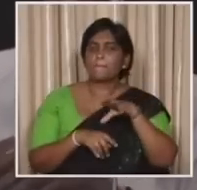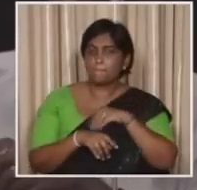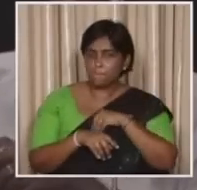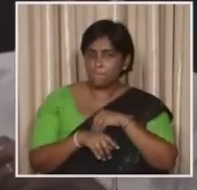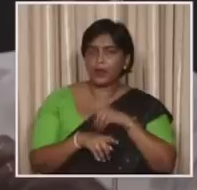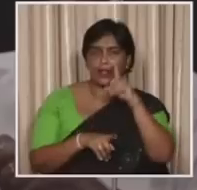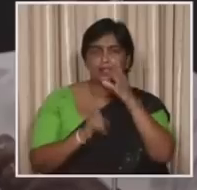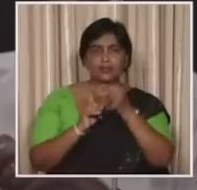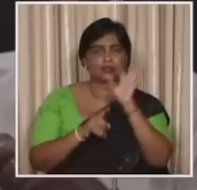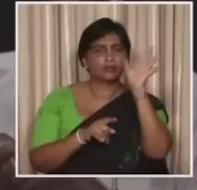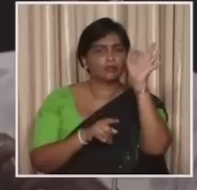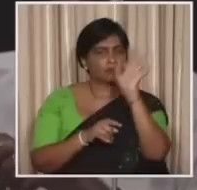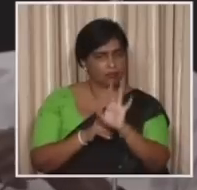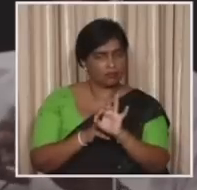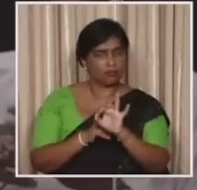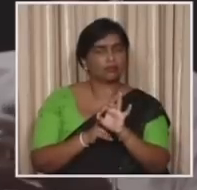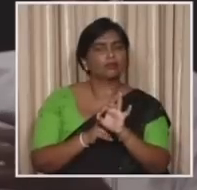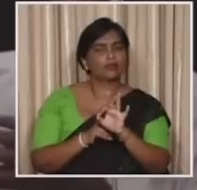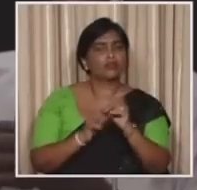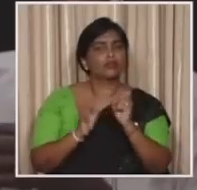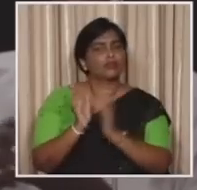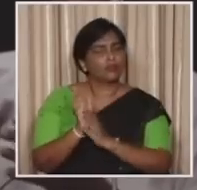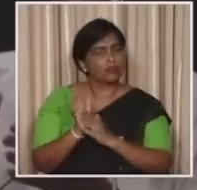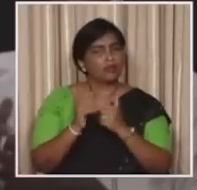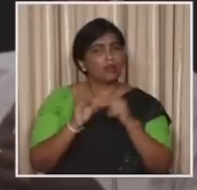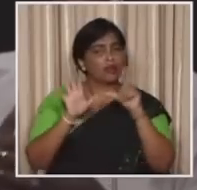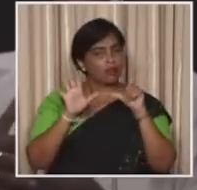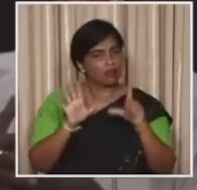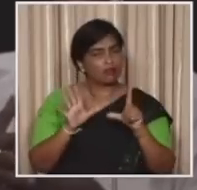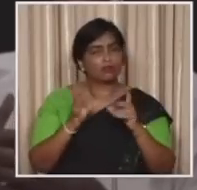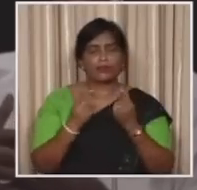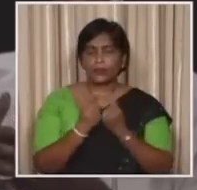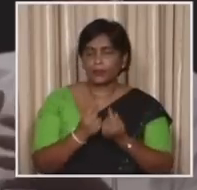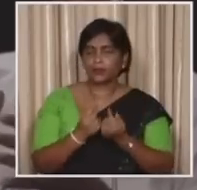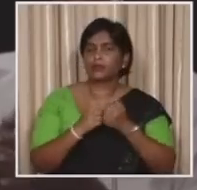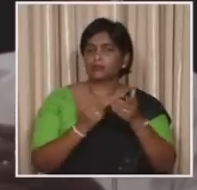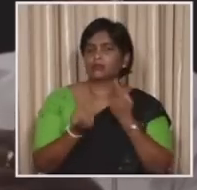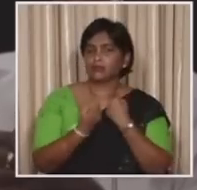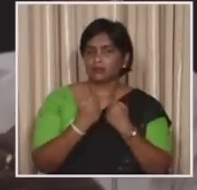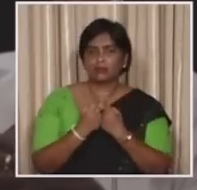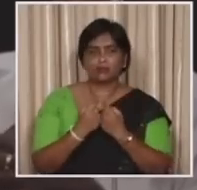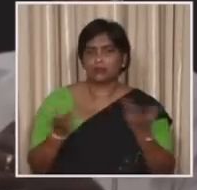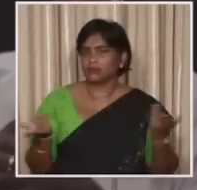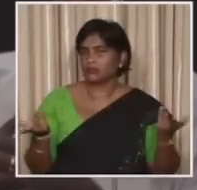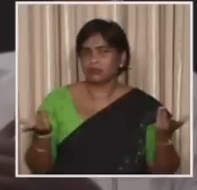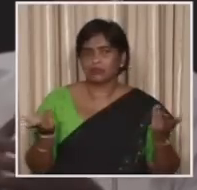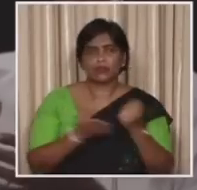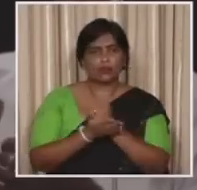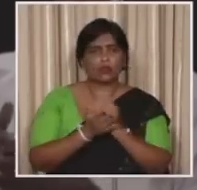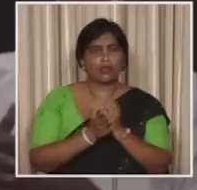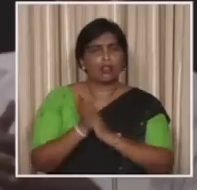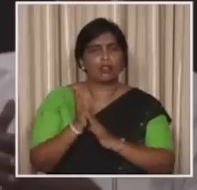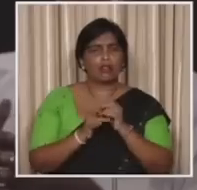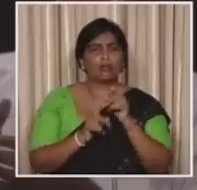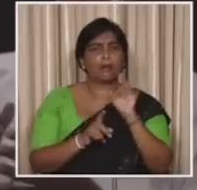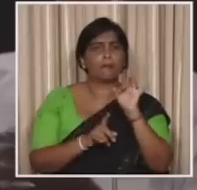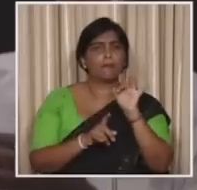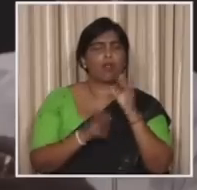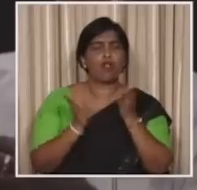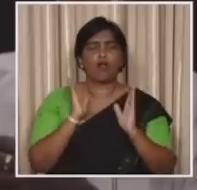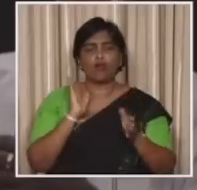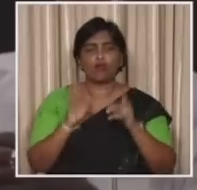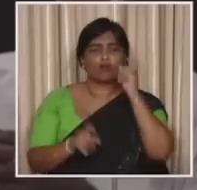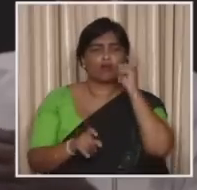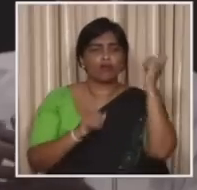කෙනෙක්ගෙන් සභාපතිත්වයට දාලා කමිටුවක් දාලා 7 දෙනෙක්ගෙන් විතර වහම මේ ටික ඔක්කොම පරීක්ෂා කරමු. නැත්තම් මේ සීලෝ මන්ත්‍රීවරුන්ගේ කවුද දැන් මේ 15 දෙනා කියලා